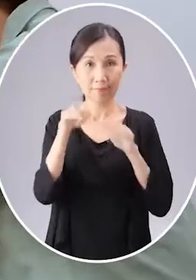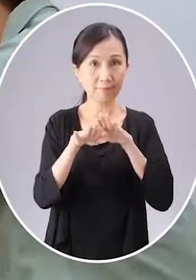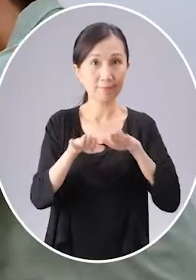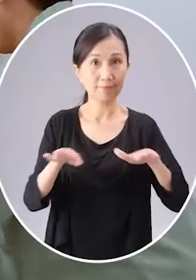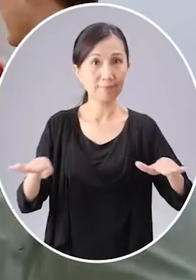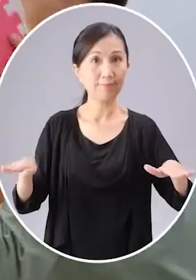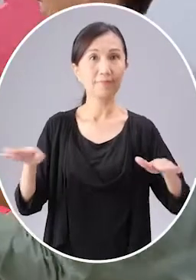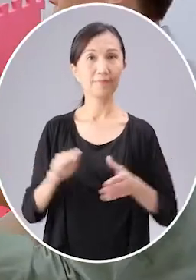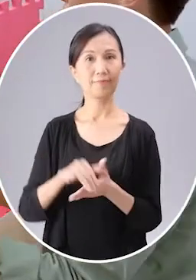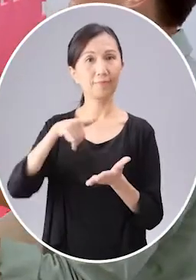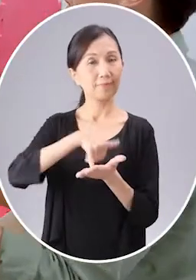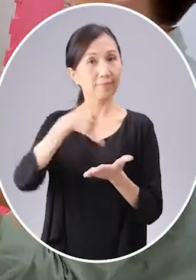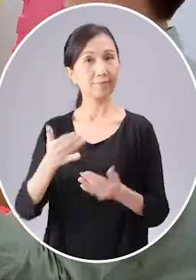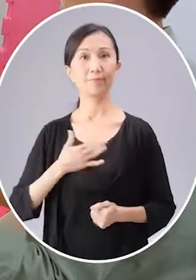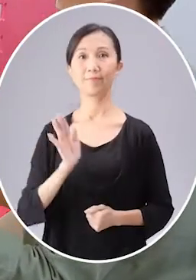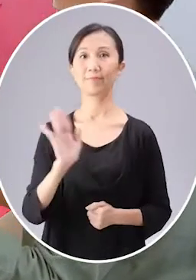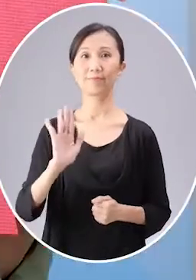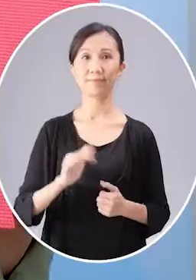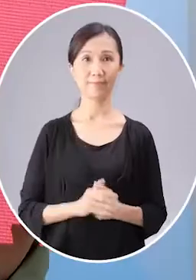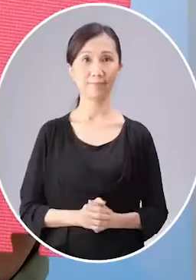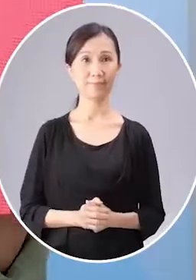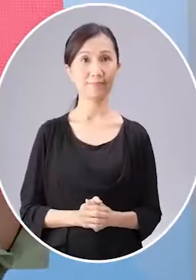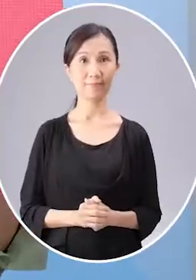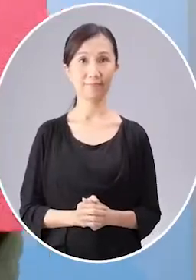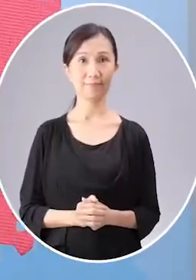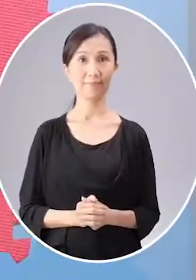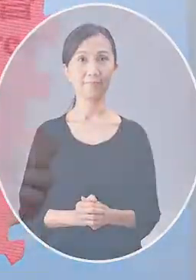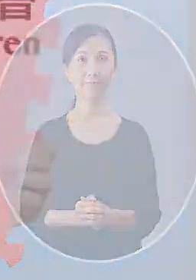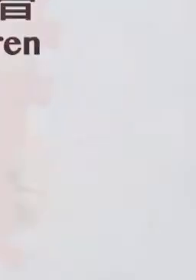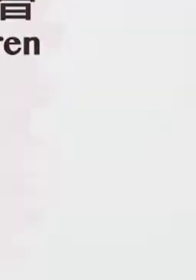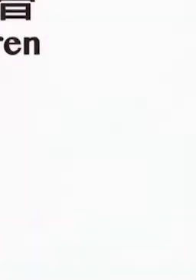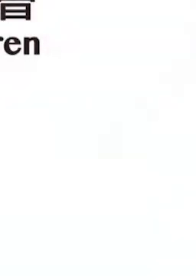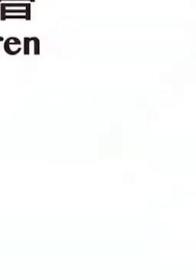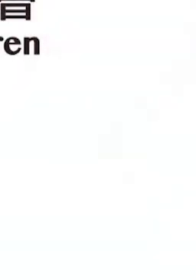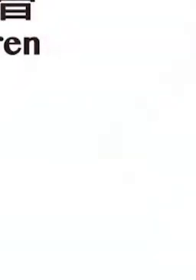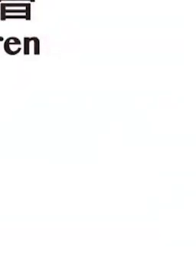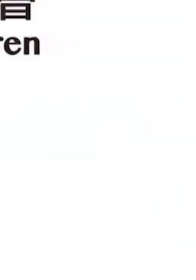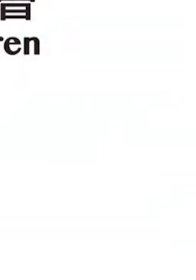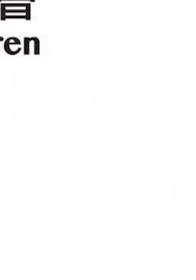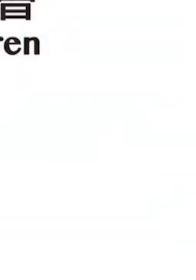纸，系用啲毡铺个地板，咁就唔怕 B 跌亲啦。